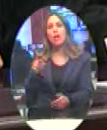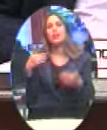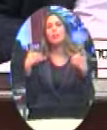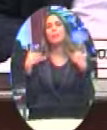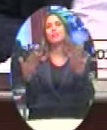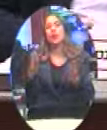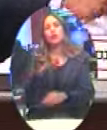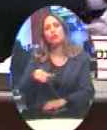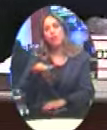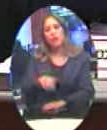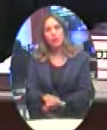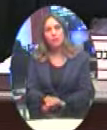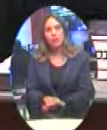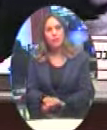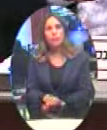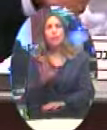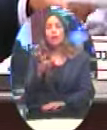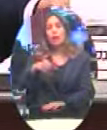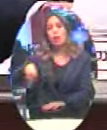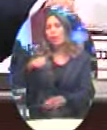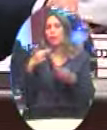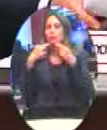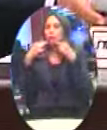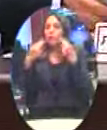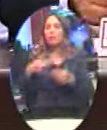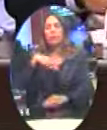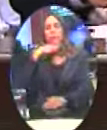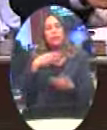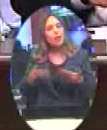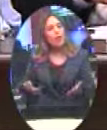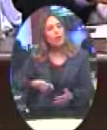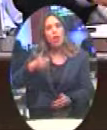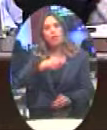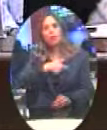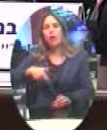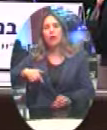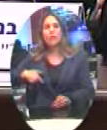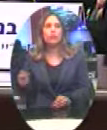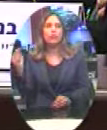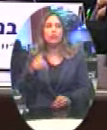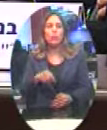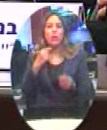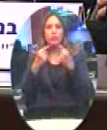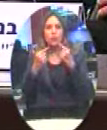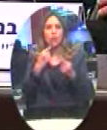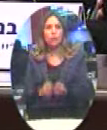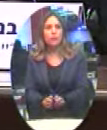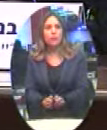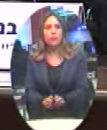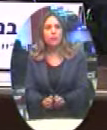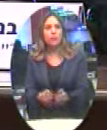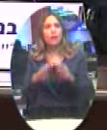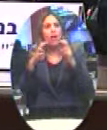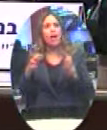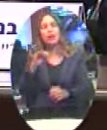בשורה התחתונה, גם להם אין תשובות מספקות לראשי הערים והמועצות שהגיעו לדיון. העיר מעלה אדומים בהקפאת